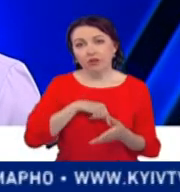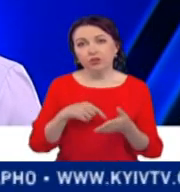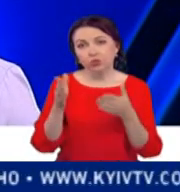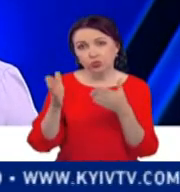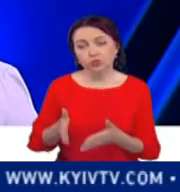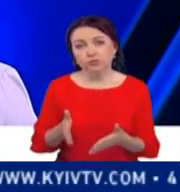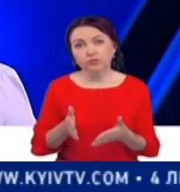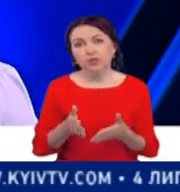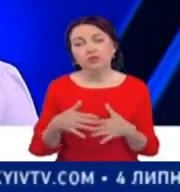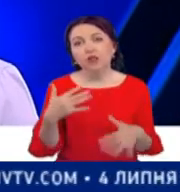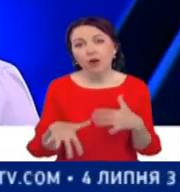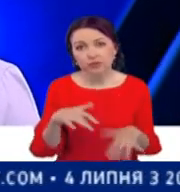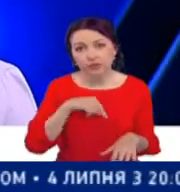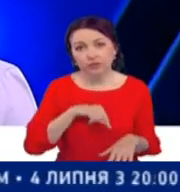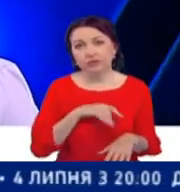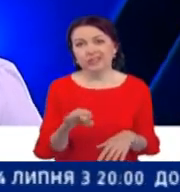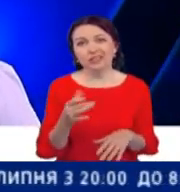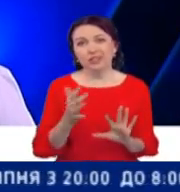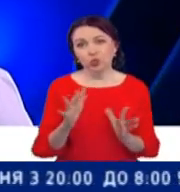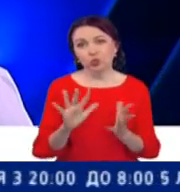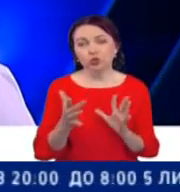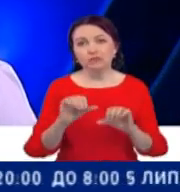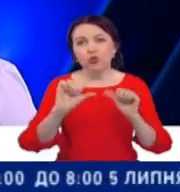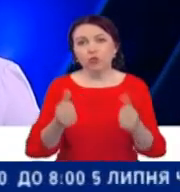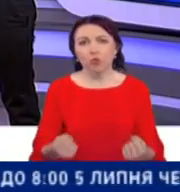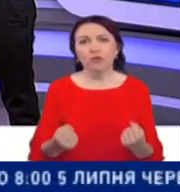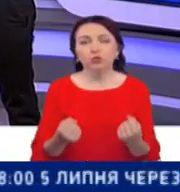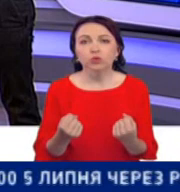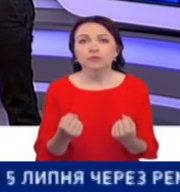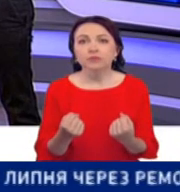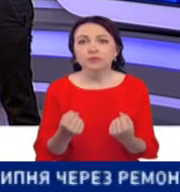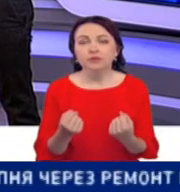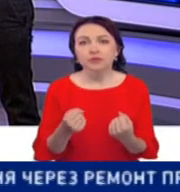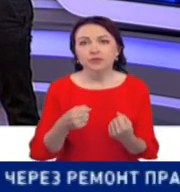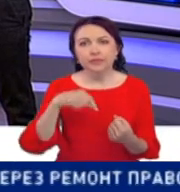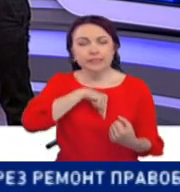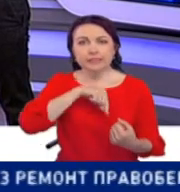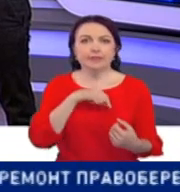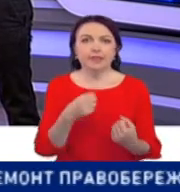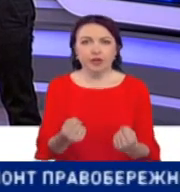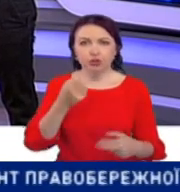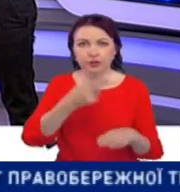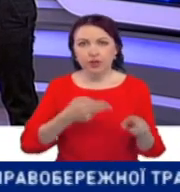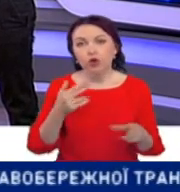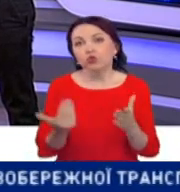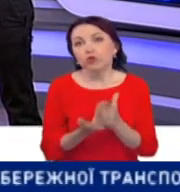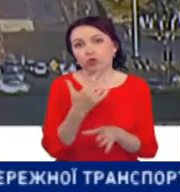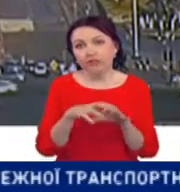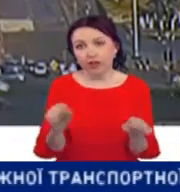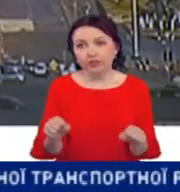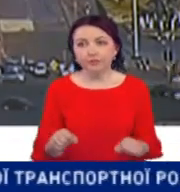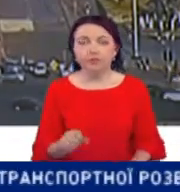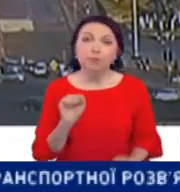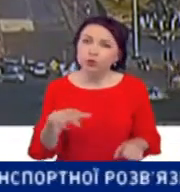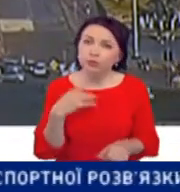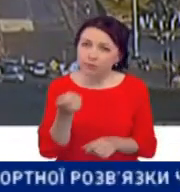виключно слабкість та ще не дуже таку сформовану стержень, так би мовити, у нової влади. Може, ще просто мало